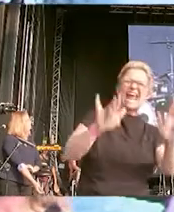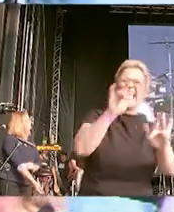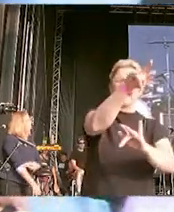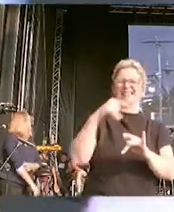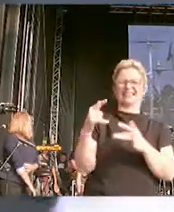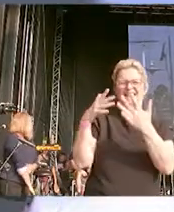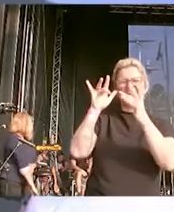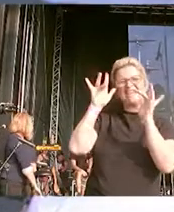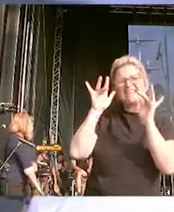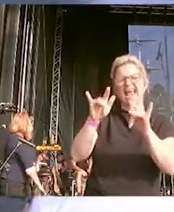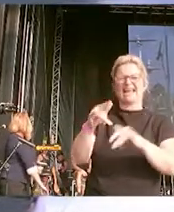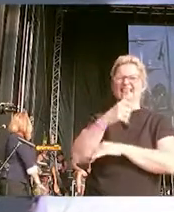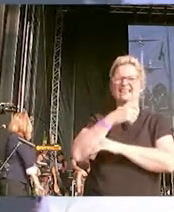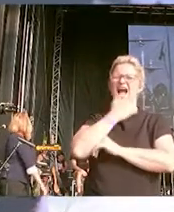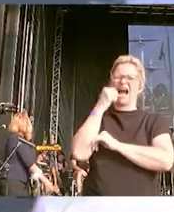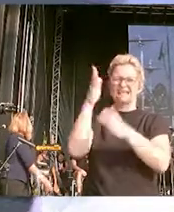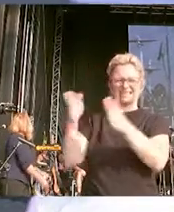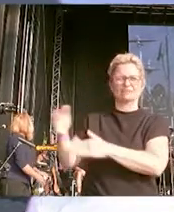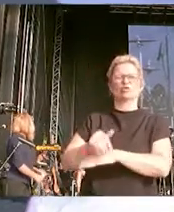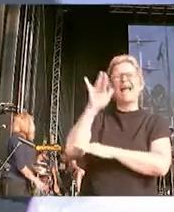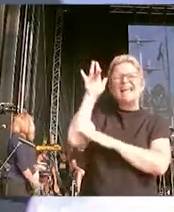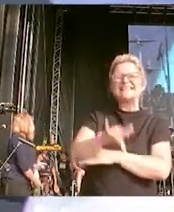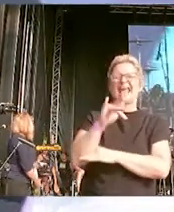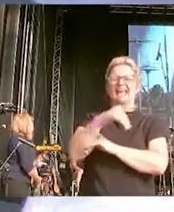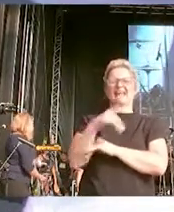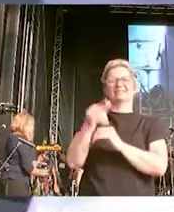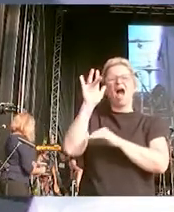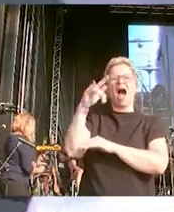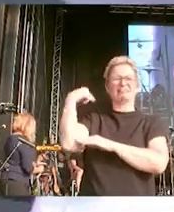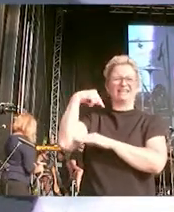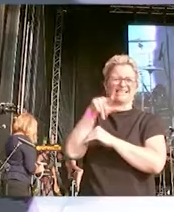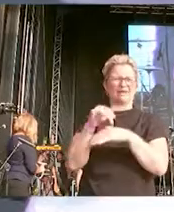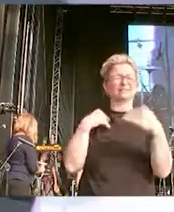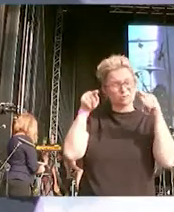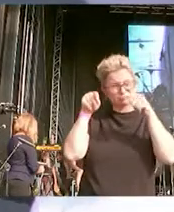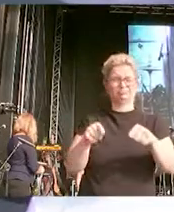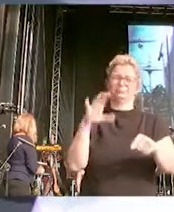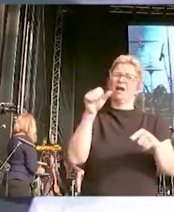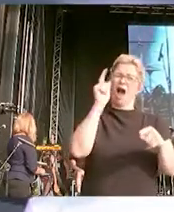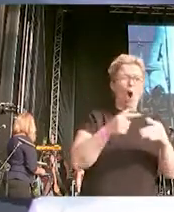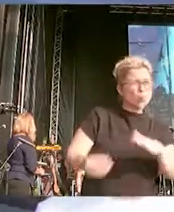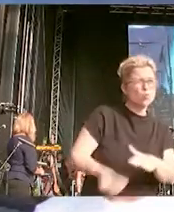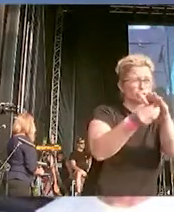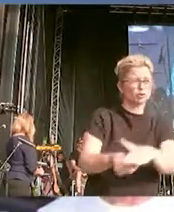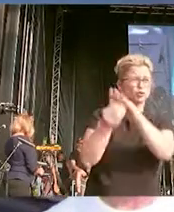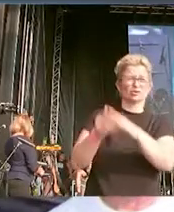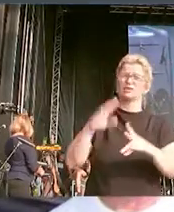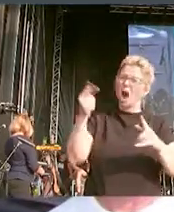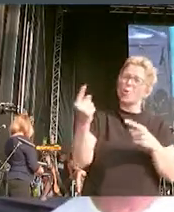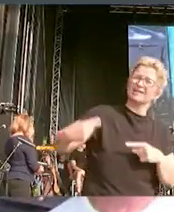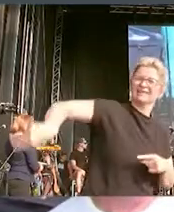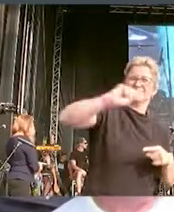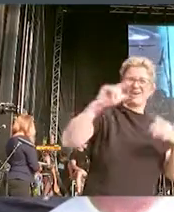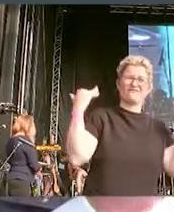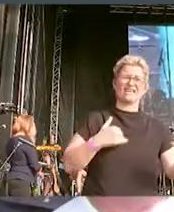Antisemitismus stellen, beizustehen und sie zu unterstützen. Ihr seid nicht alleine und ihr schützt und verteidigt die Würde